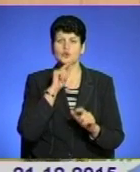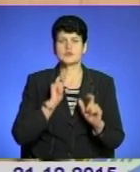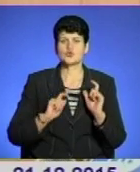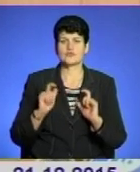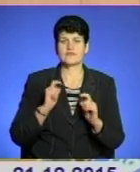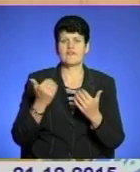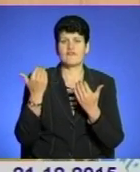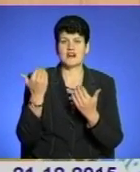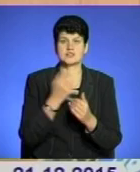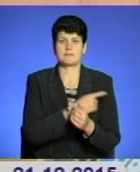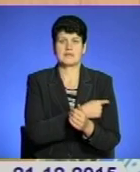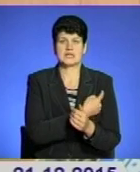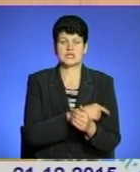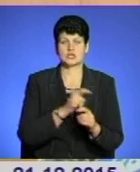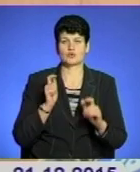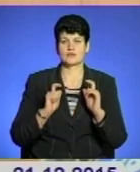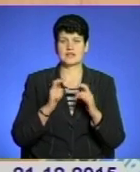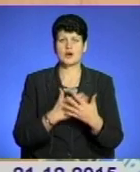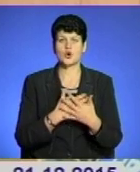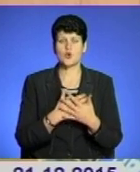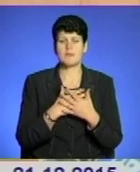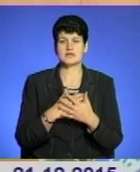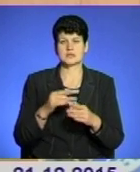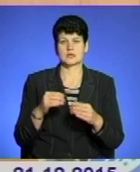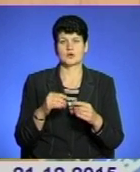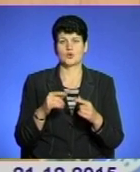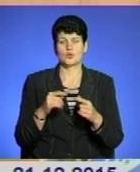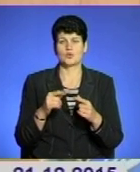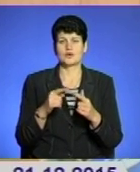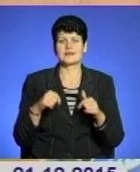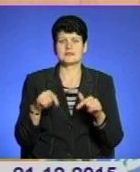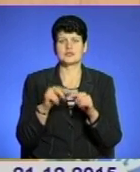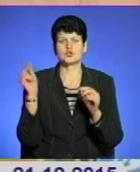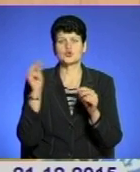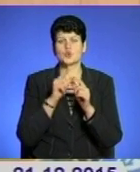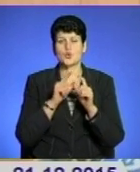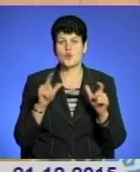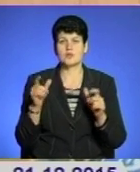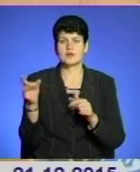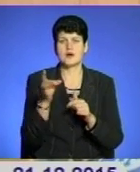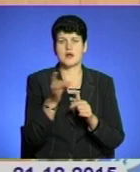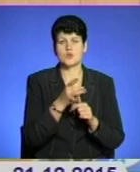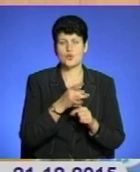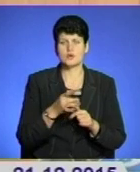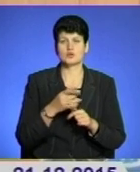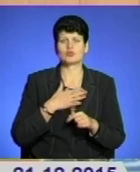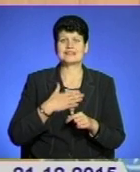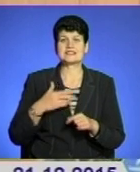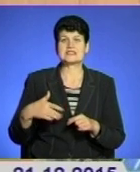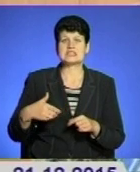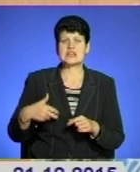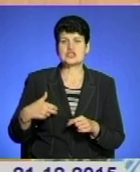ваш університет, медичний університет, громадські організації, школи районів, це в основному у нас Заліщицький